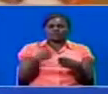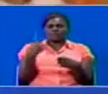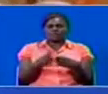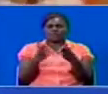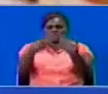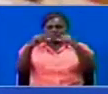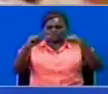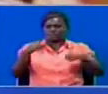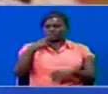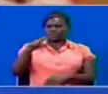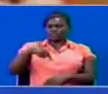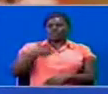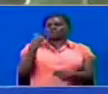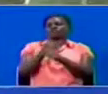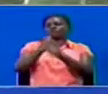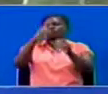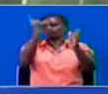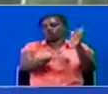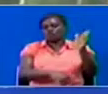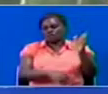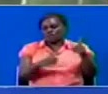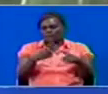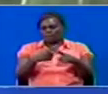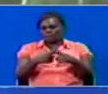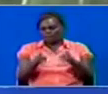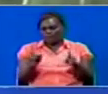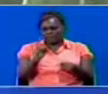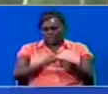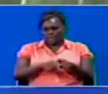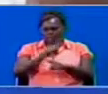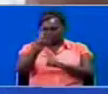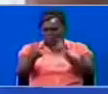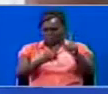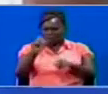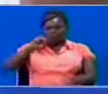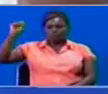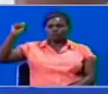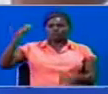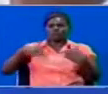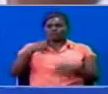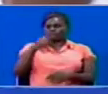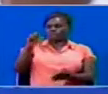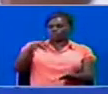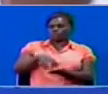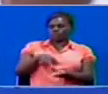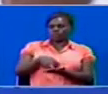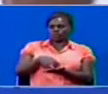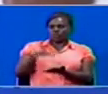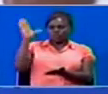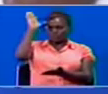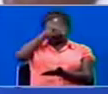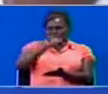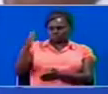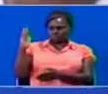rais anatuambia mimi nitafajaje. Lakini katika mahojiano tofauti, wanasiasa wametaja hali hiyo kama uhalifu wa